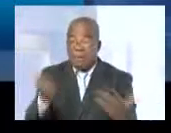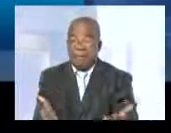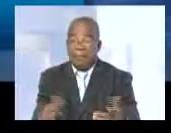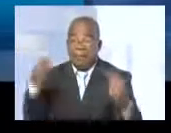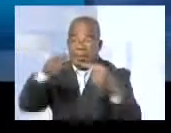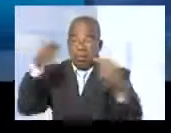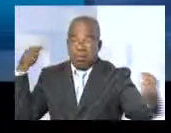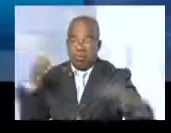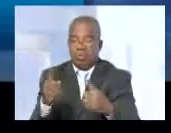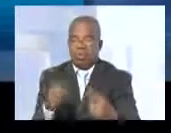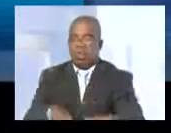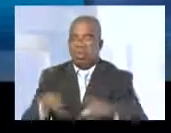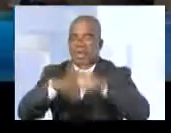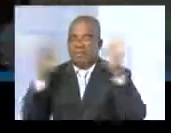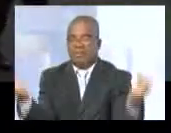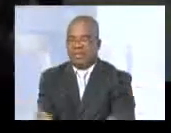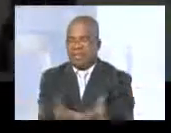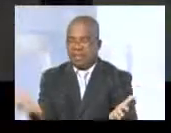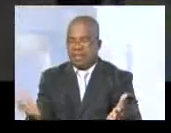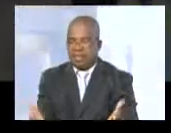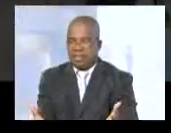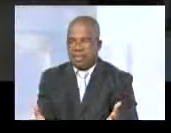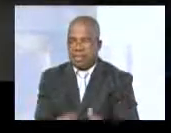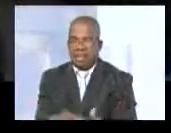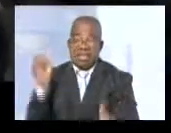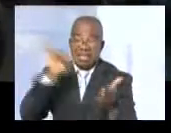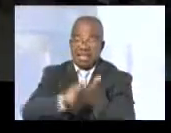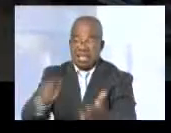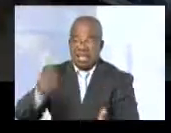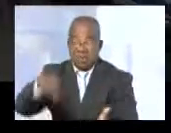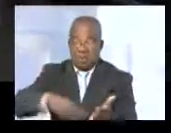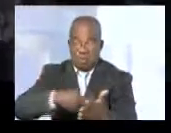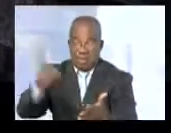souhait étant la réduction des frais annexes payés aux syndicats de transporteurs devenus trop nombreux.